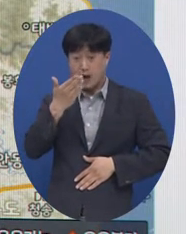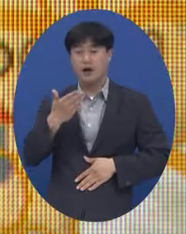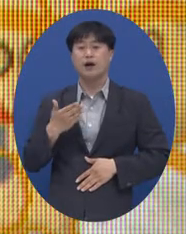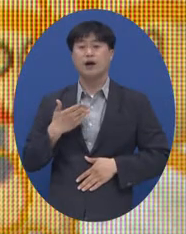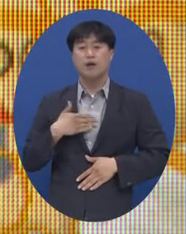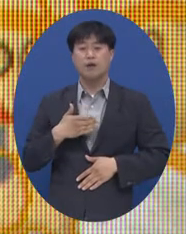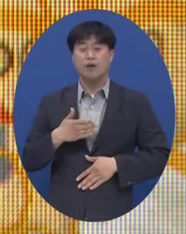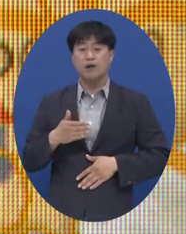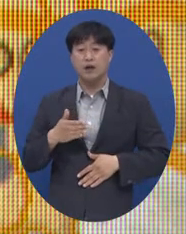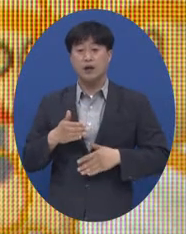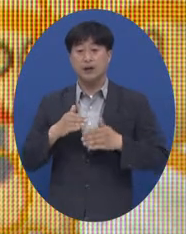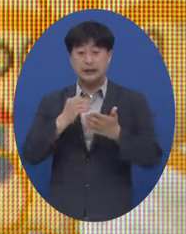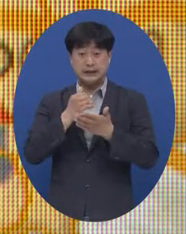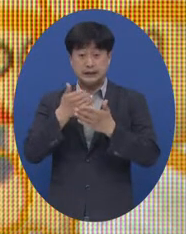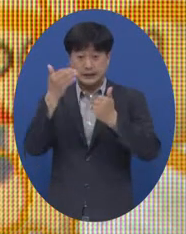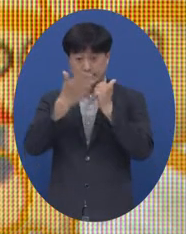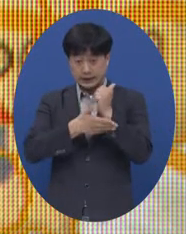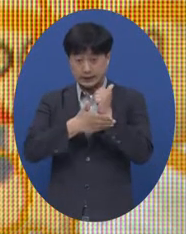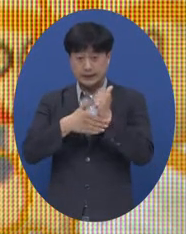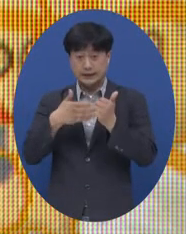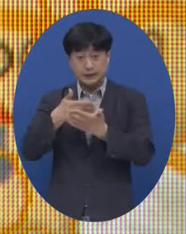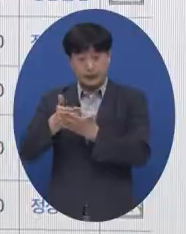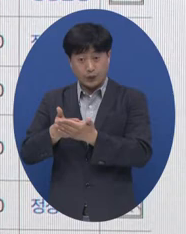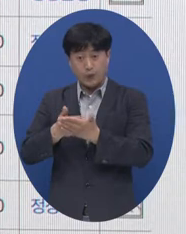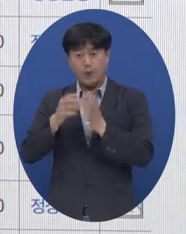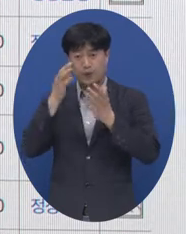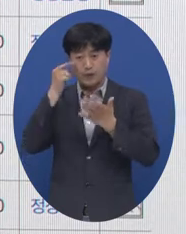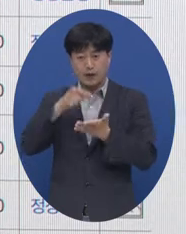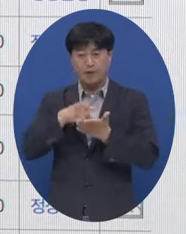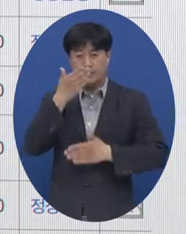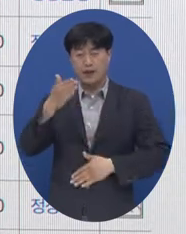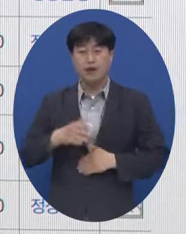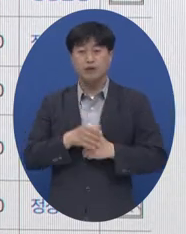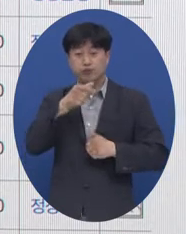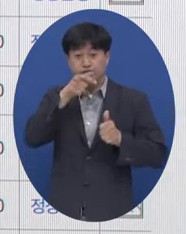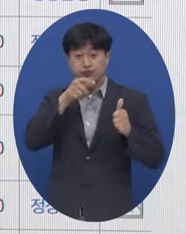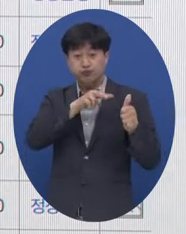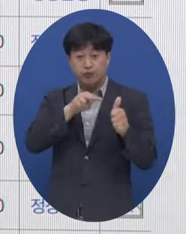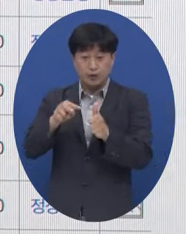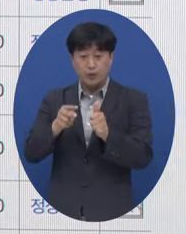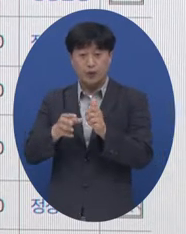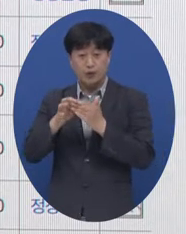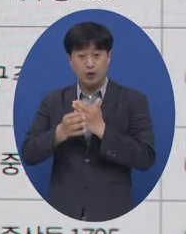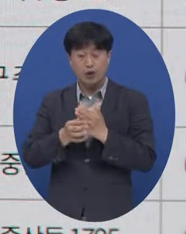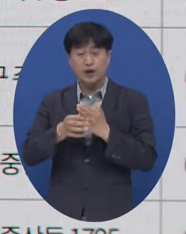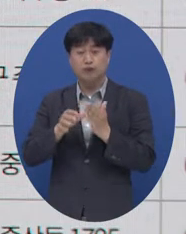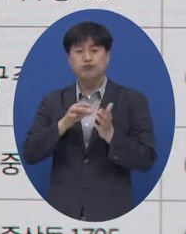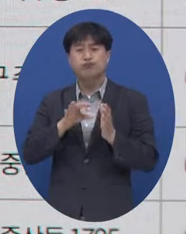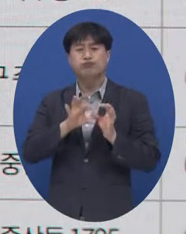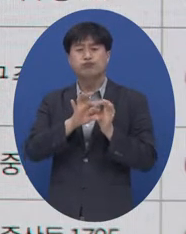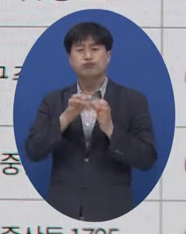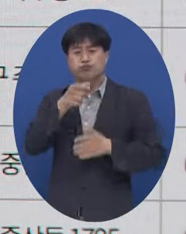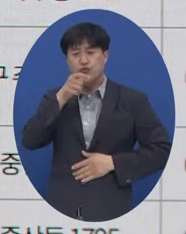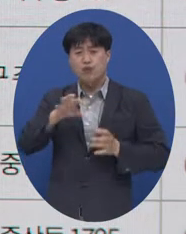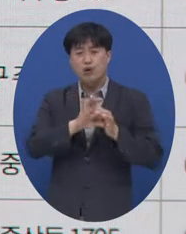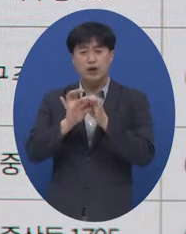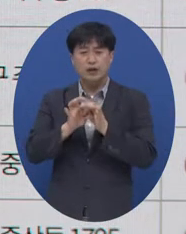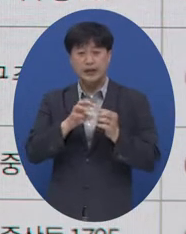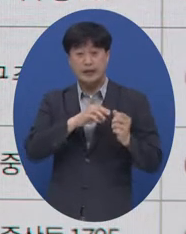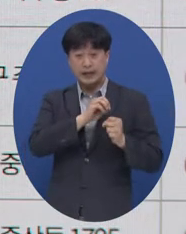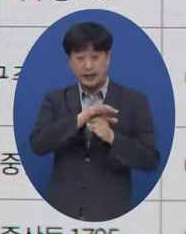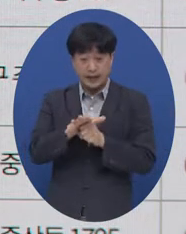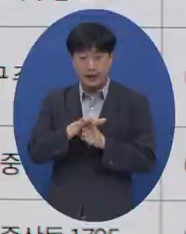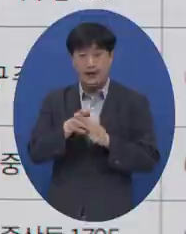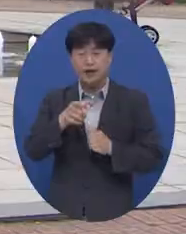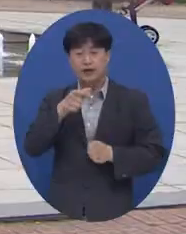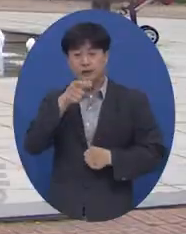있고 사진과 지도를 통해 확인할 수 있습니다. 경기도 물정보 시스템에선 약수터뿐만 아니라 물과 관련된 다양한 정보를 얻을